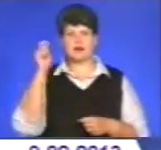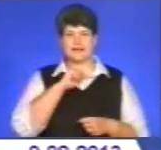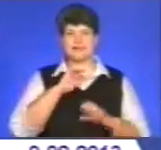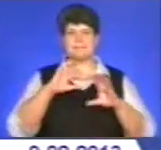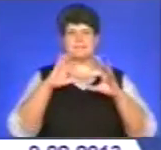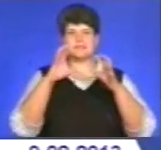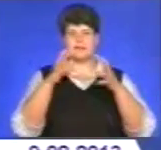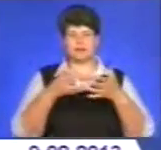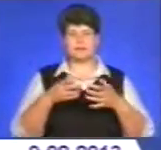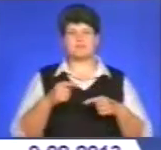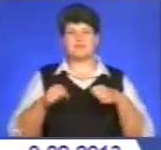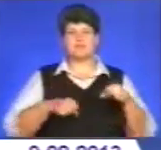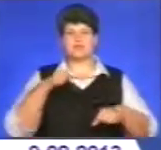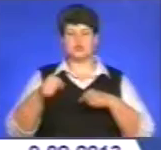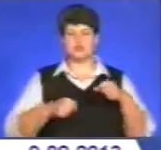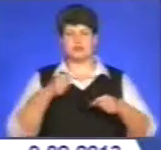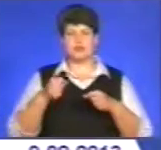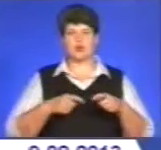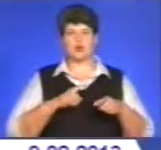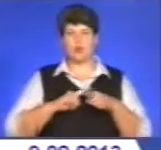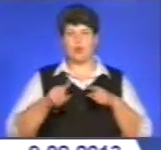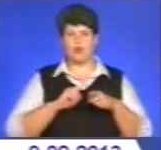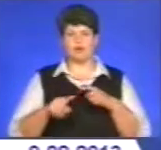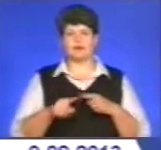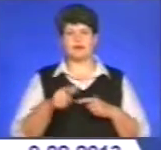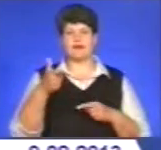міжнародної велосипедної гонки на треку Гран-прі Галичини.